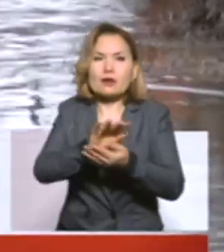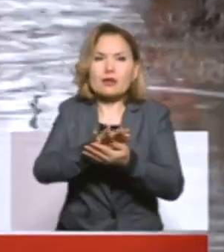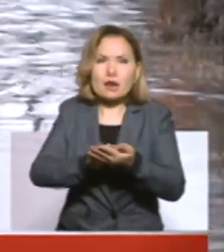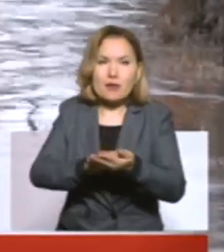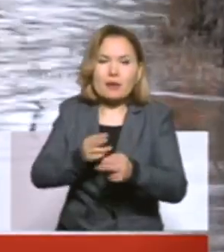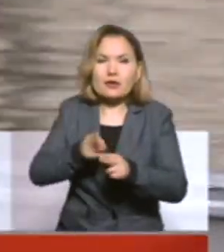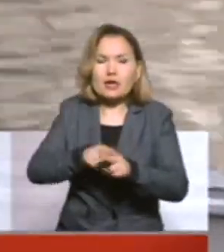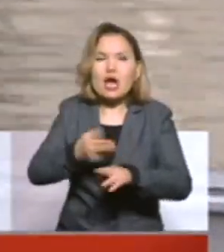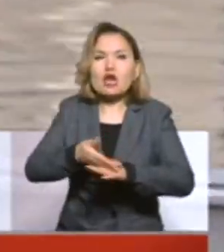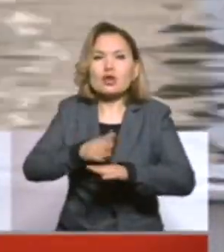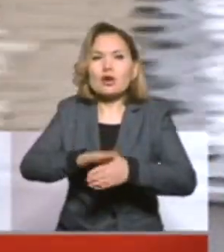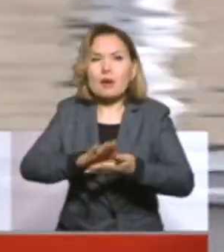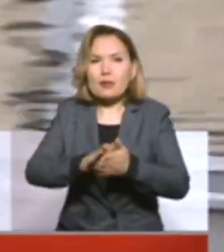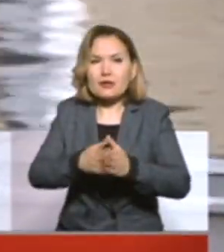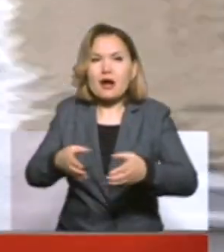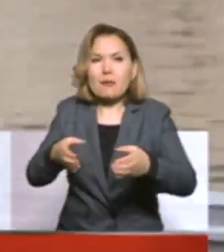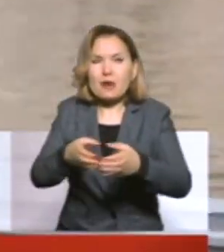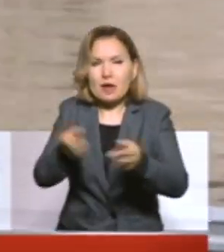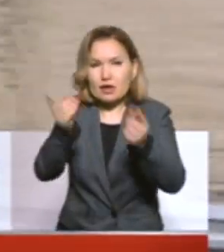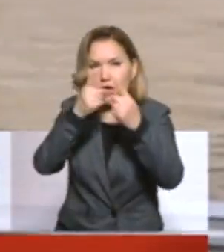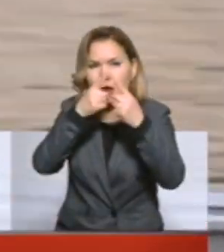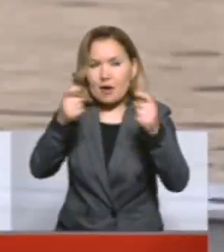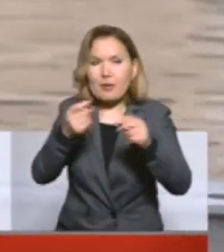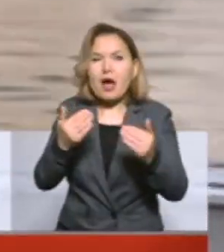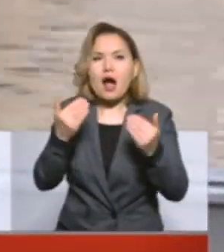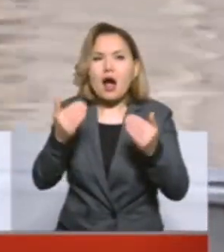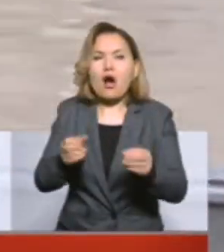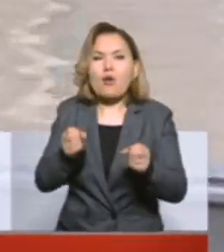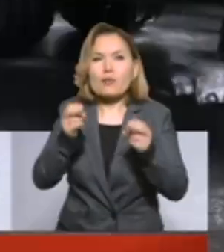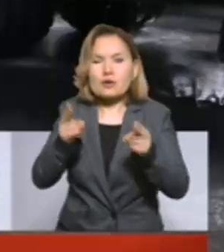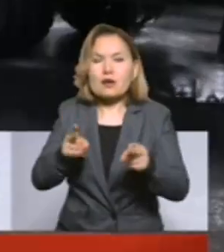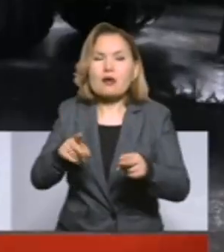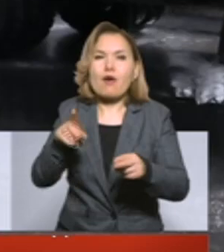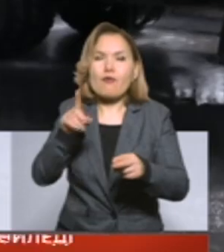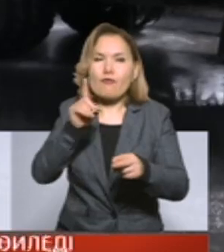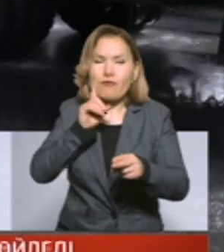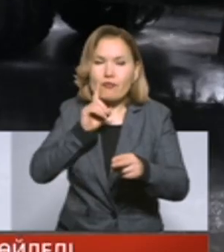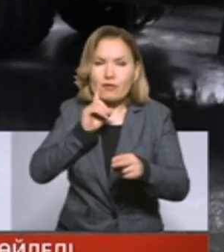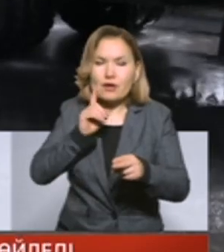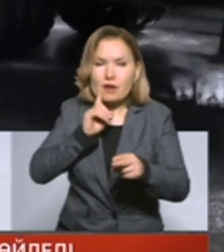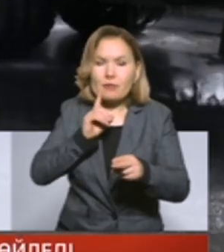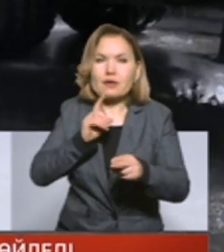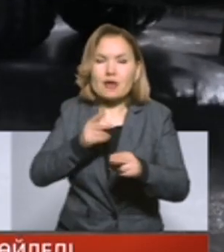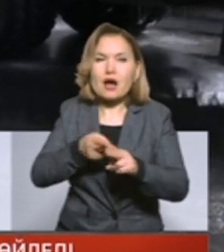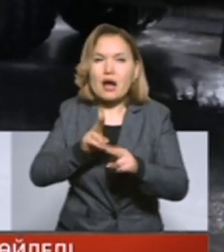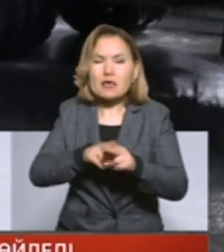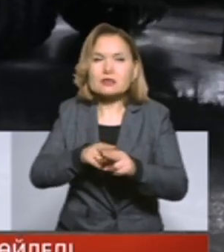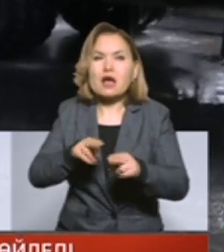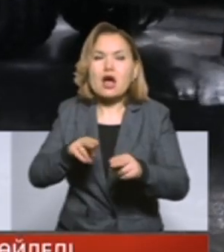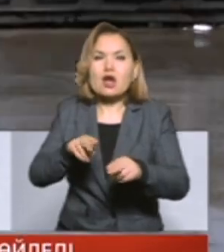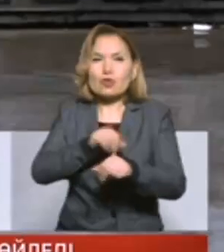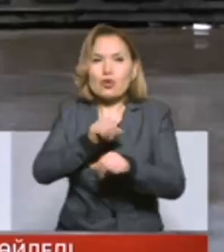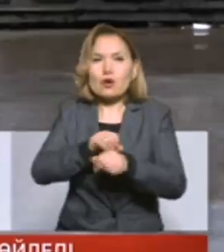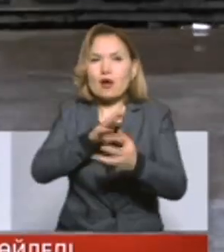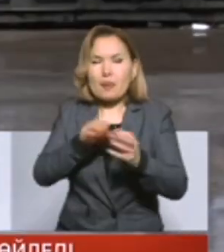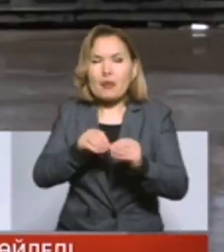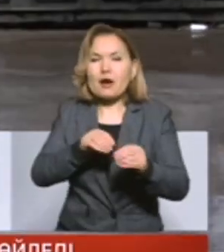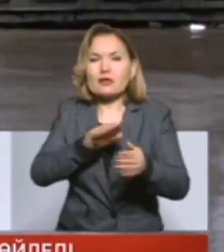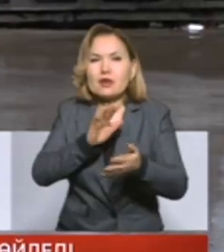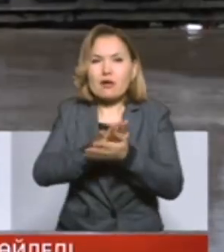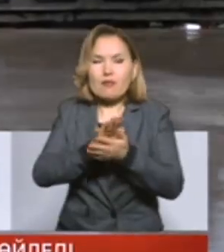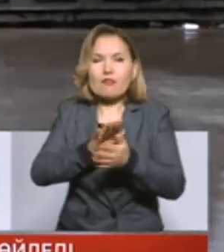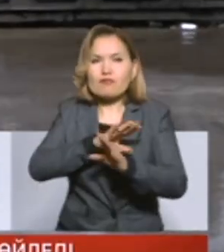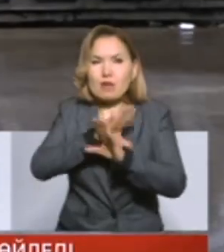жатыр. Дегенмен төтенше жағдайлар департаментінің мәліметінше қазір қауіп сейілген. Мамандар арықтарды тазартып, жағалауды